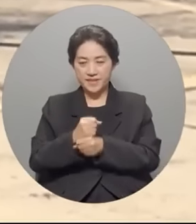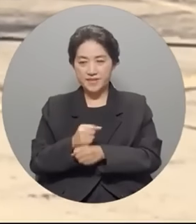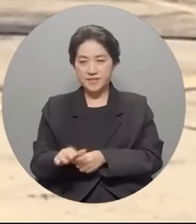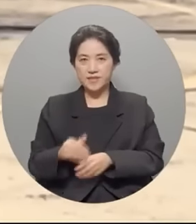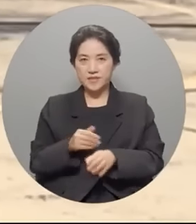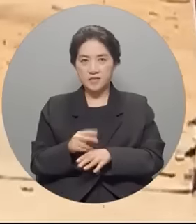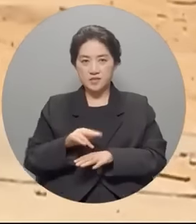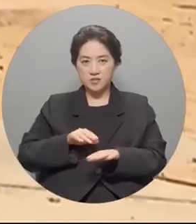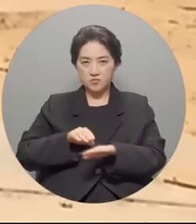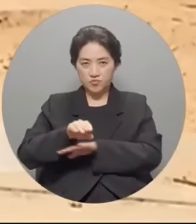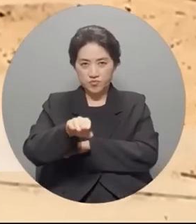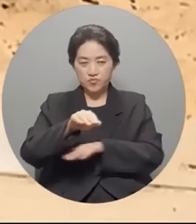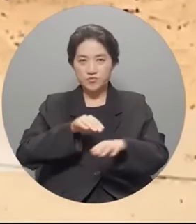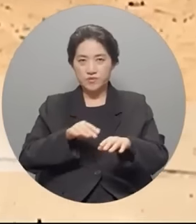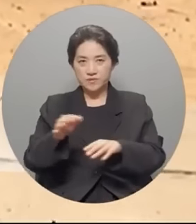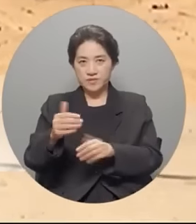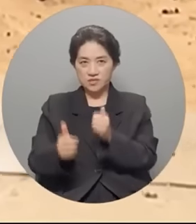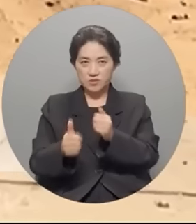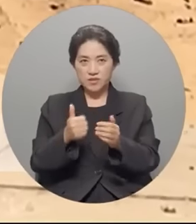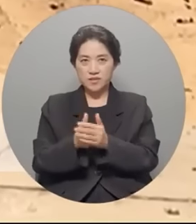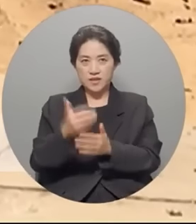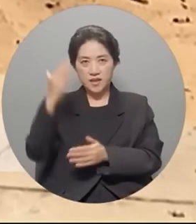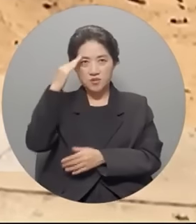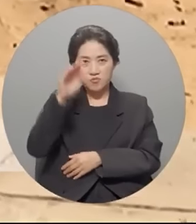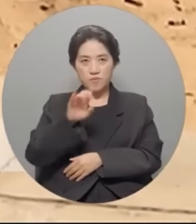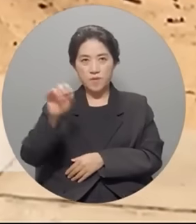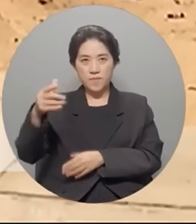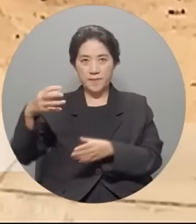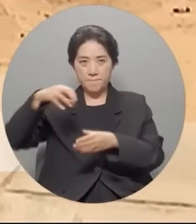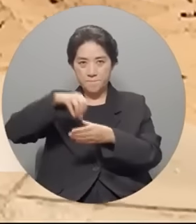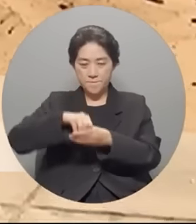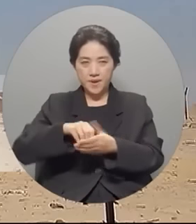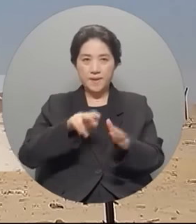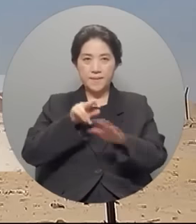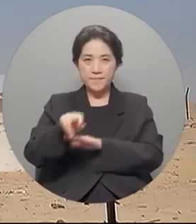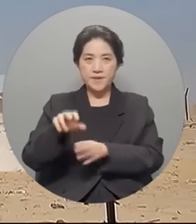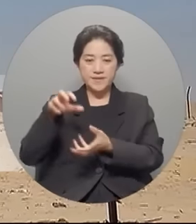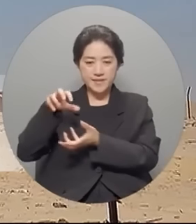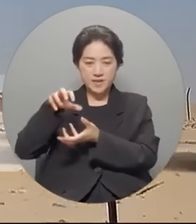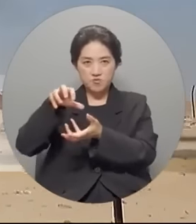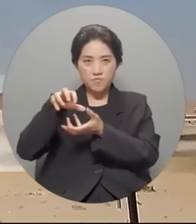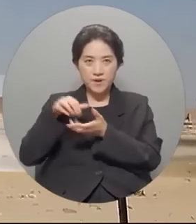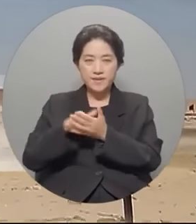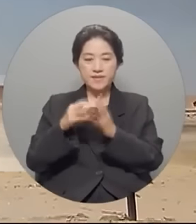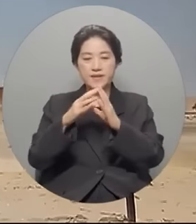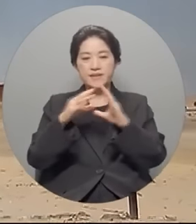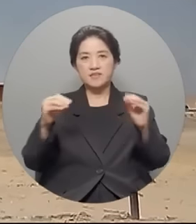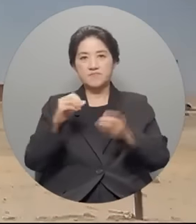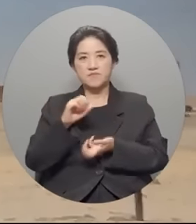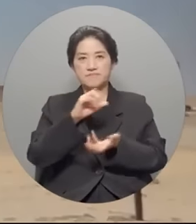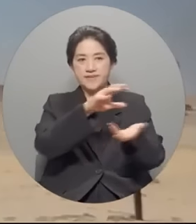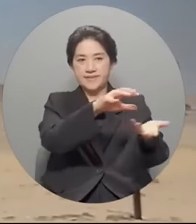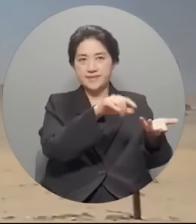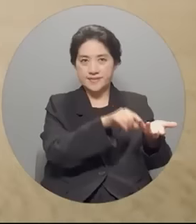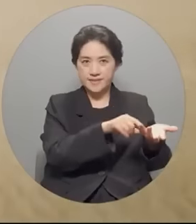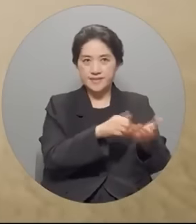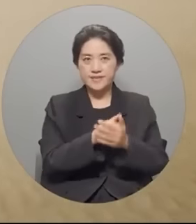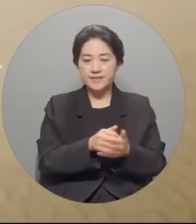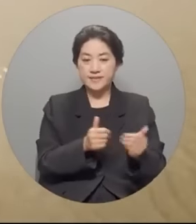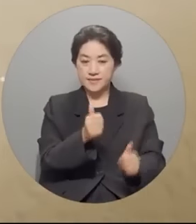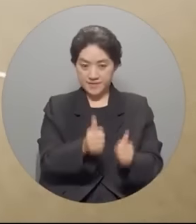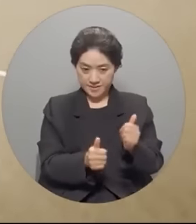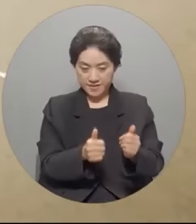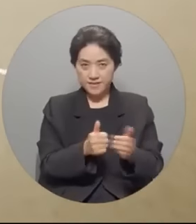주행 테스트를 위해 국산 파워팩을 탑재한 자주포와 탄약 운반차를 이집트에 보냈습니다.